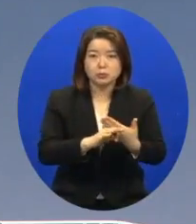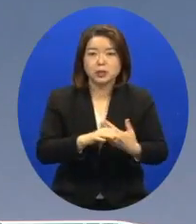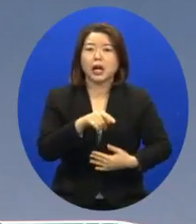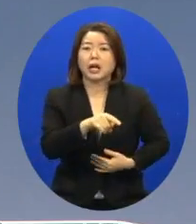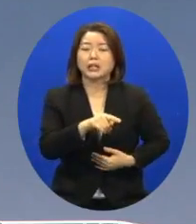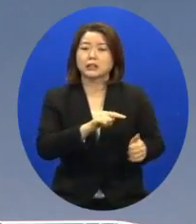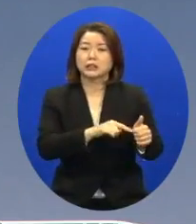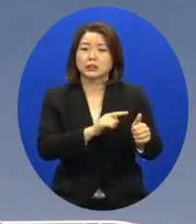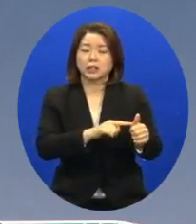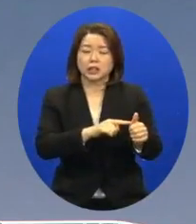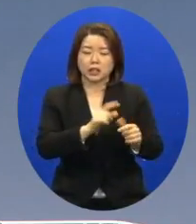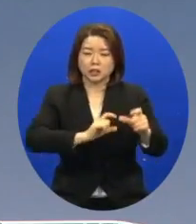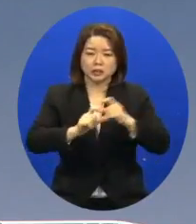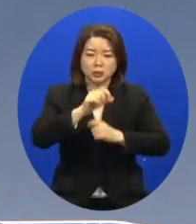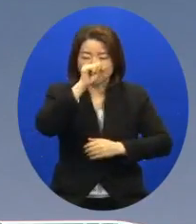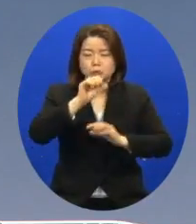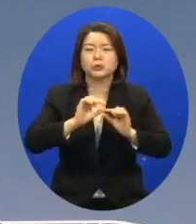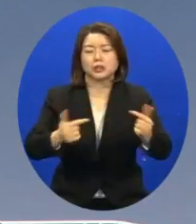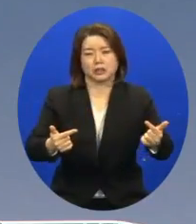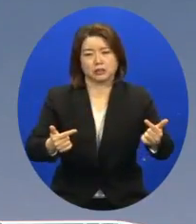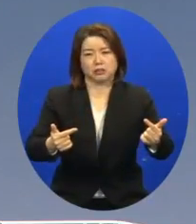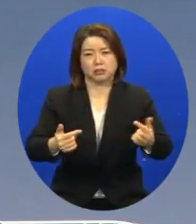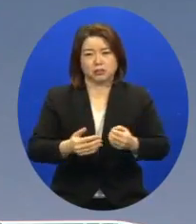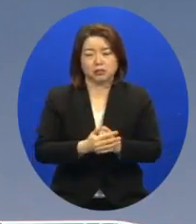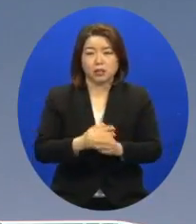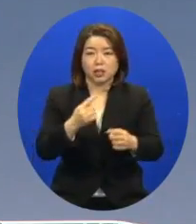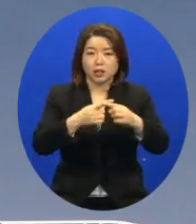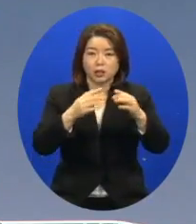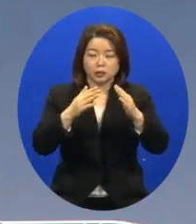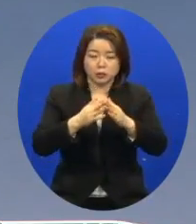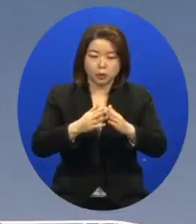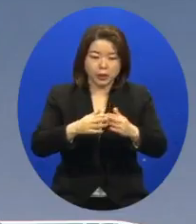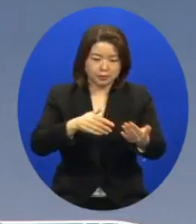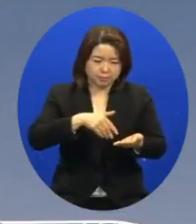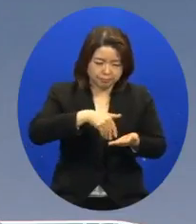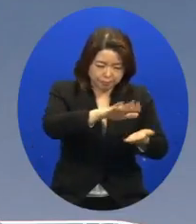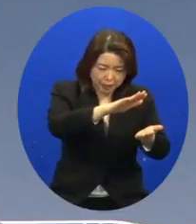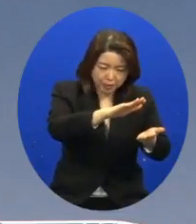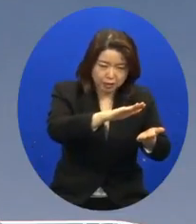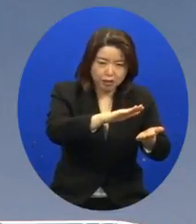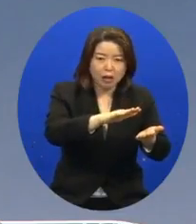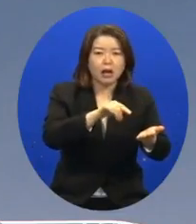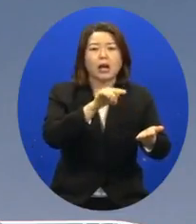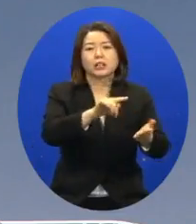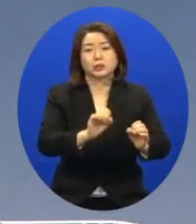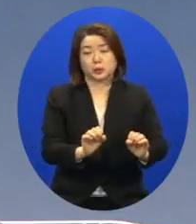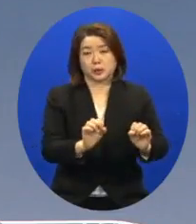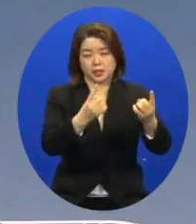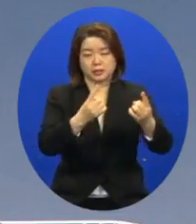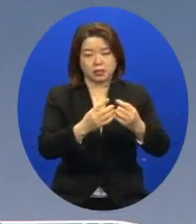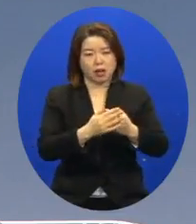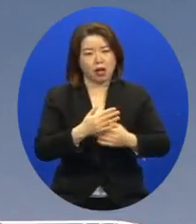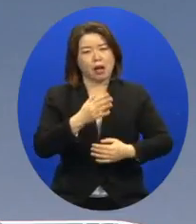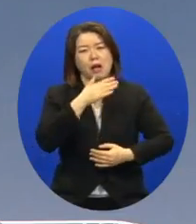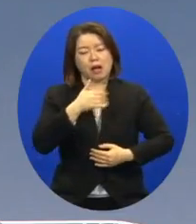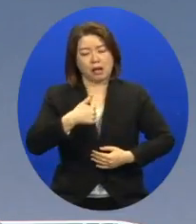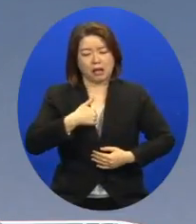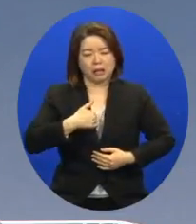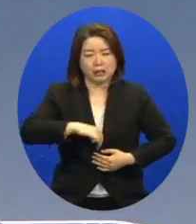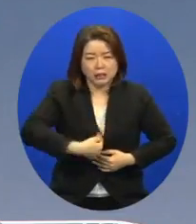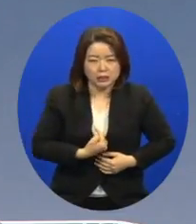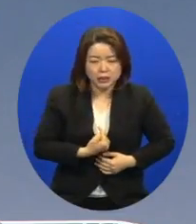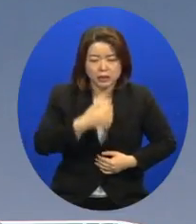그에게는 해롭다는 것입니다 교회에서 출교 하게 됨으로 인해서 그들이 자기의 죄의 심각성을